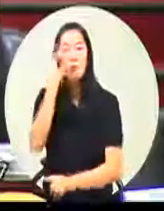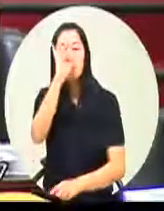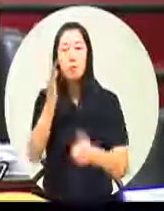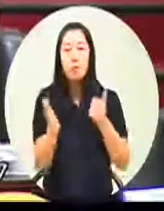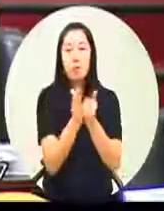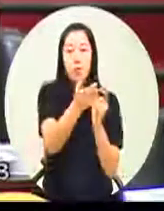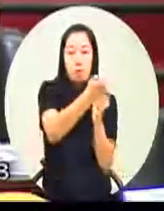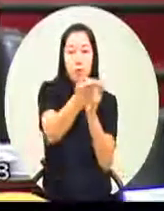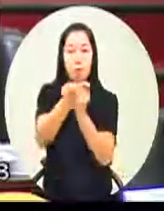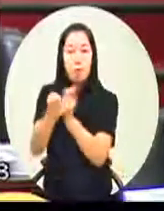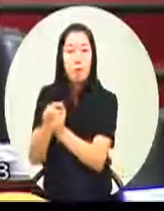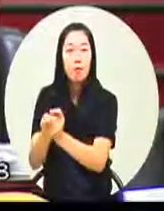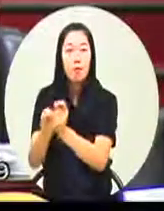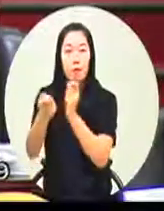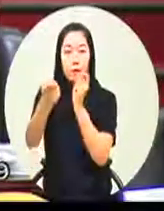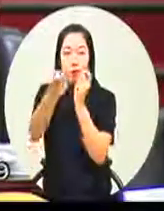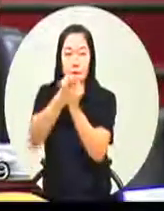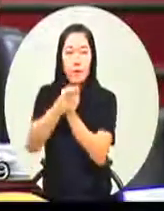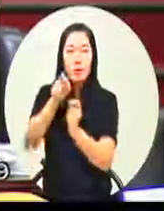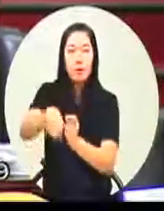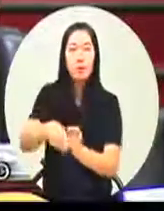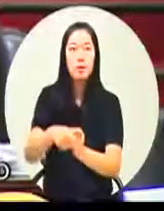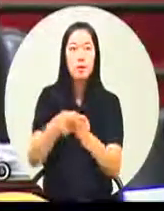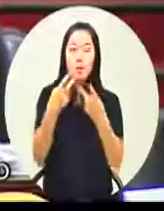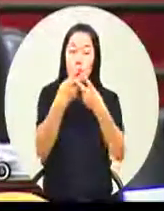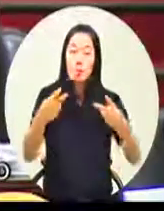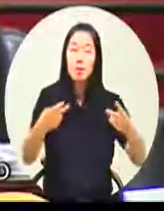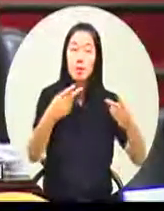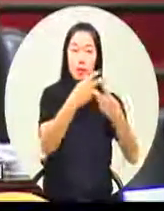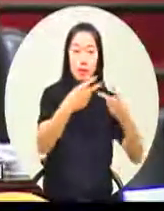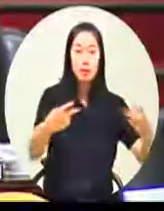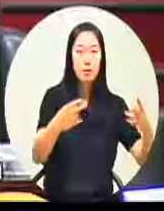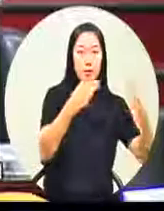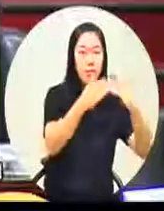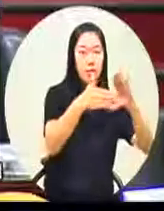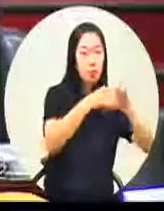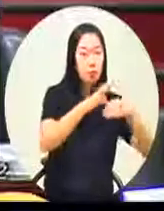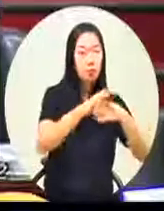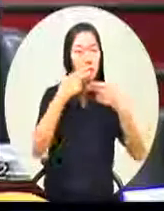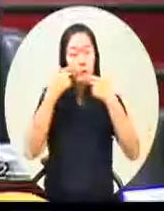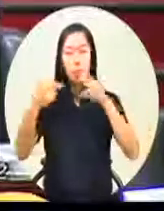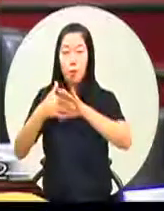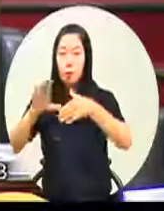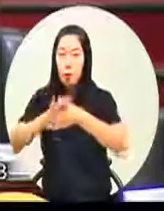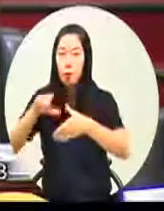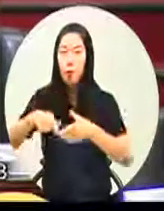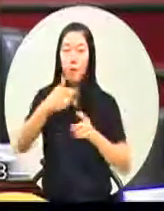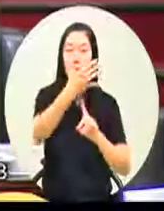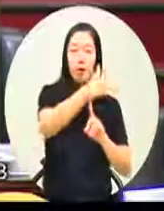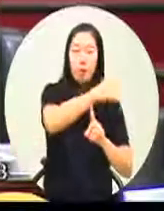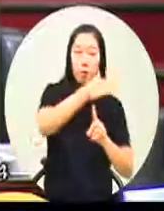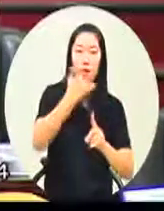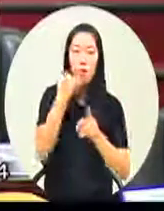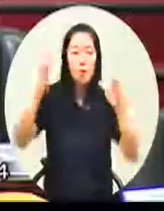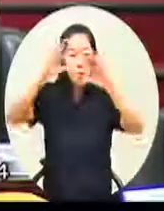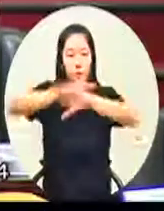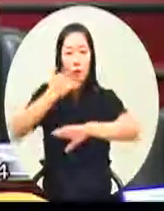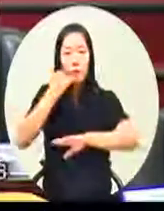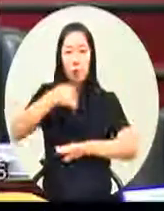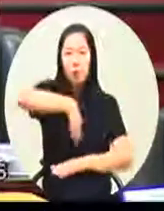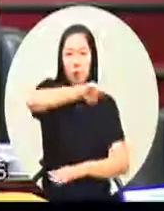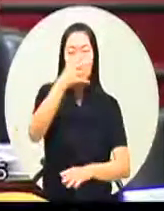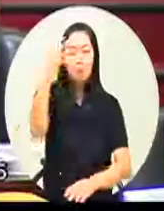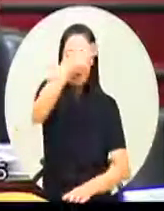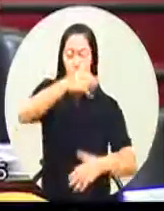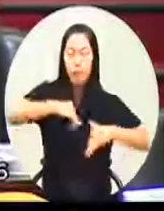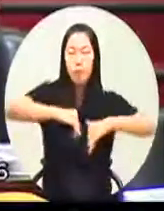近，可以亲近原民文化、客家文化，甚至在旗山晚上还可以去逛旗山老